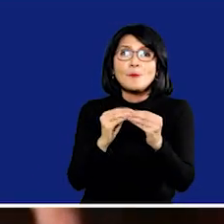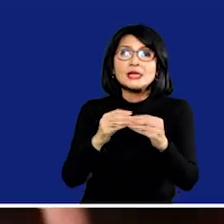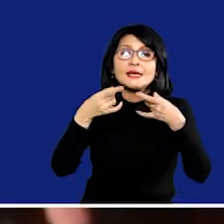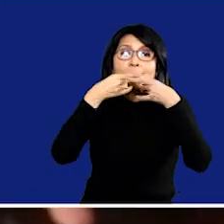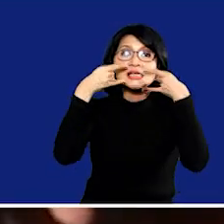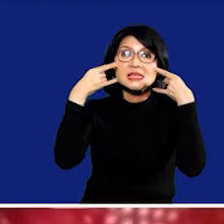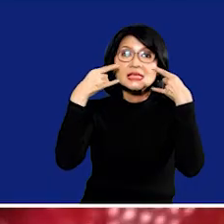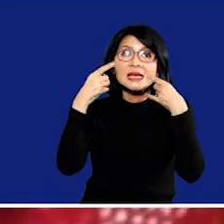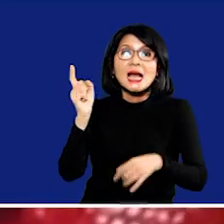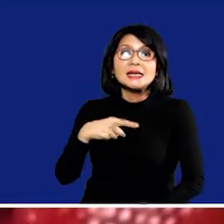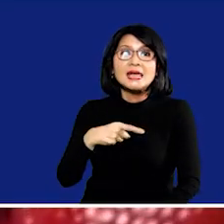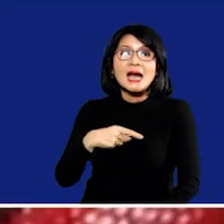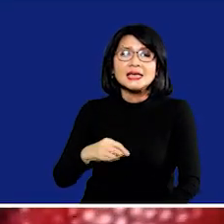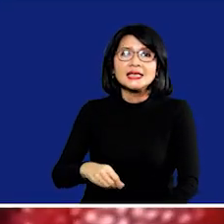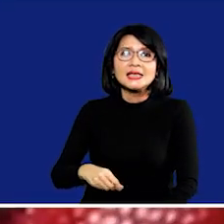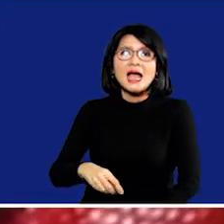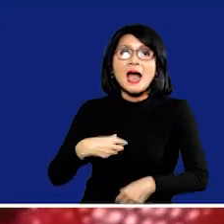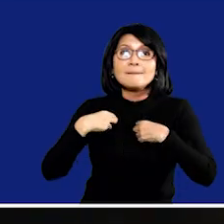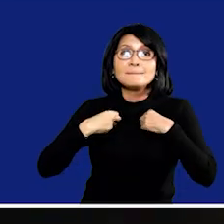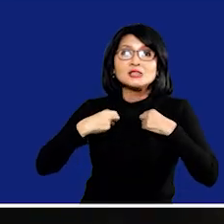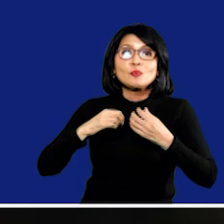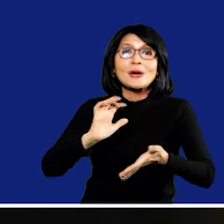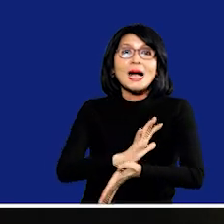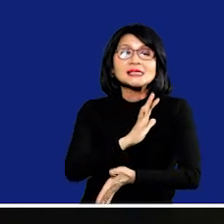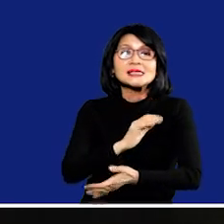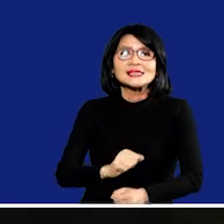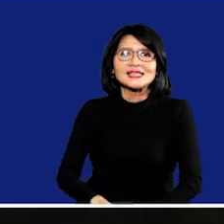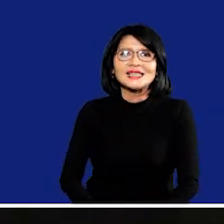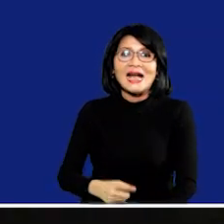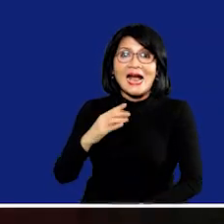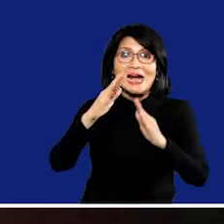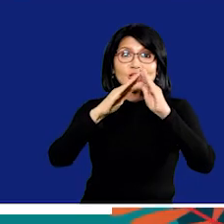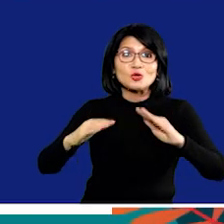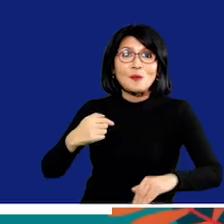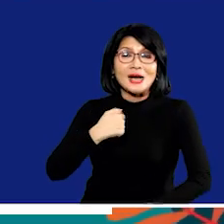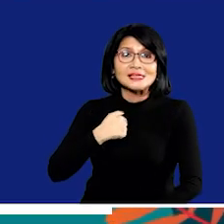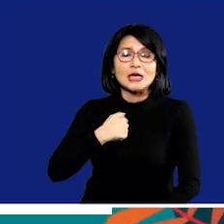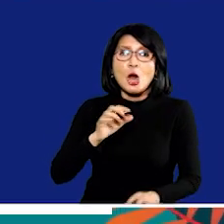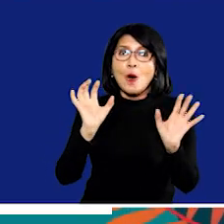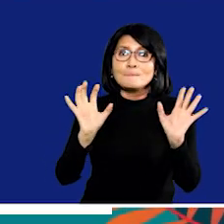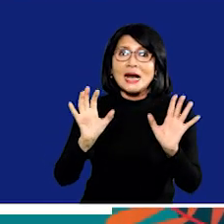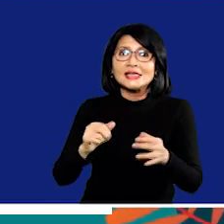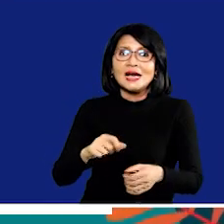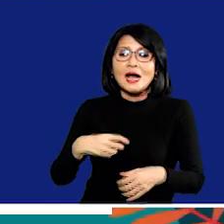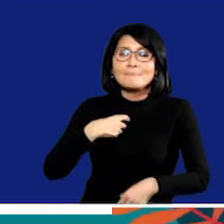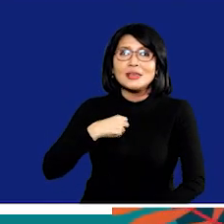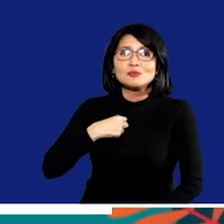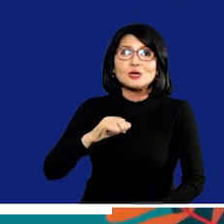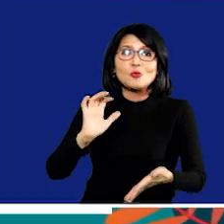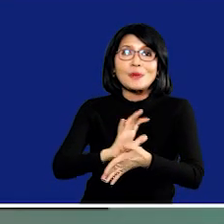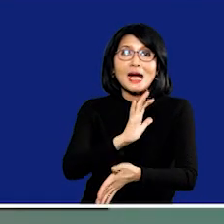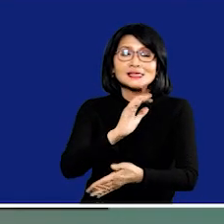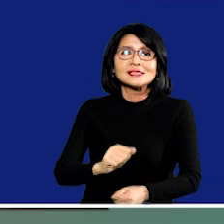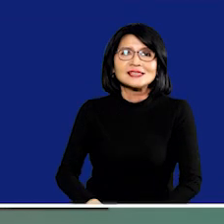akan membuat masker dari baju-baju bekas. Kebetulan di rumah saya itu banyak baju-baju